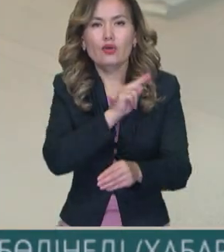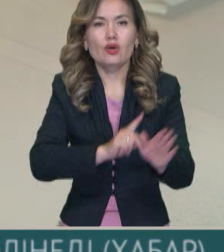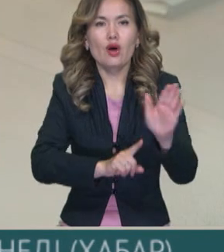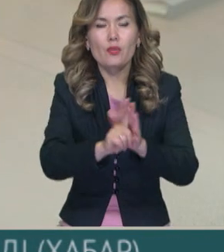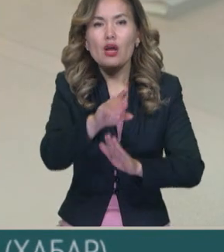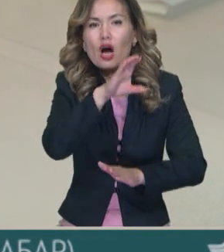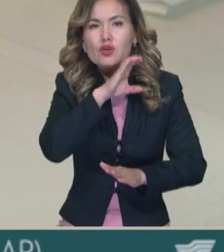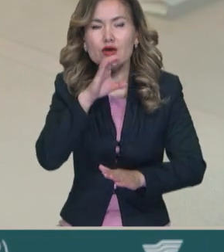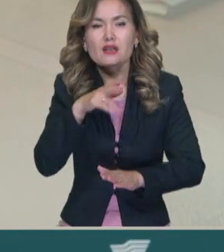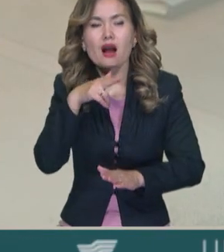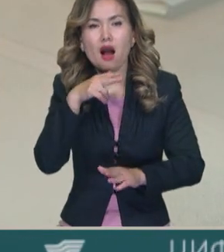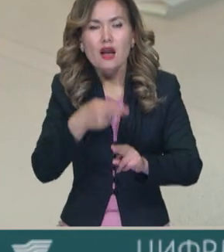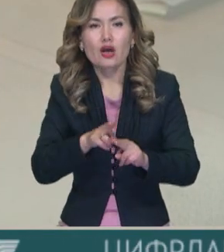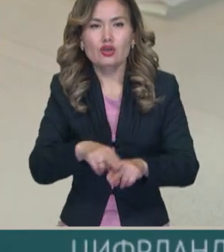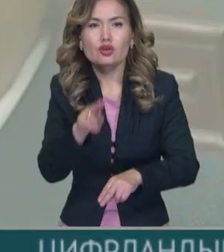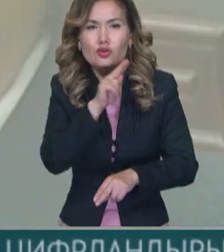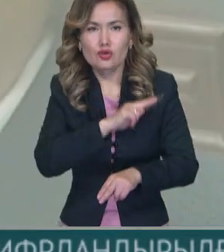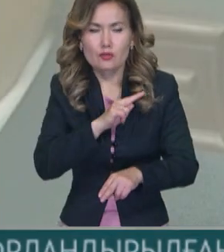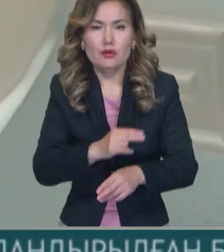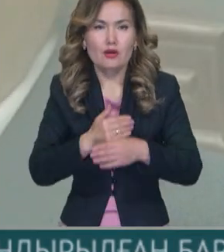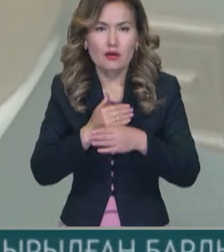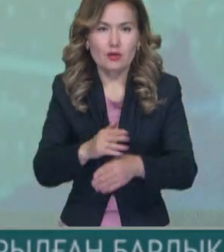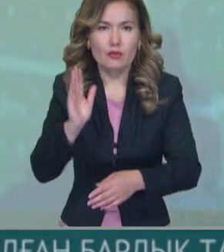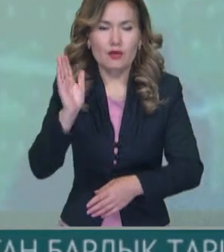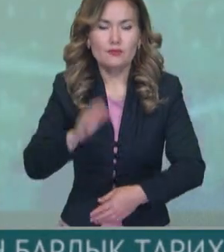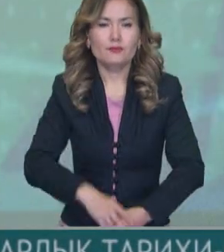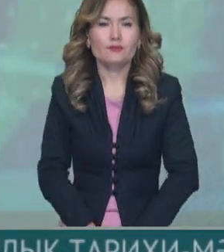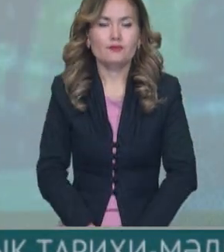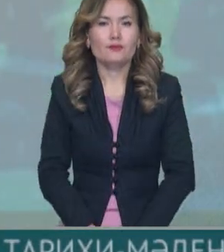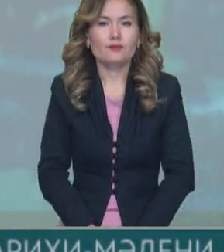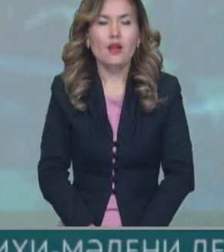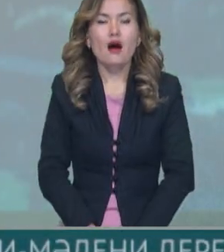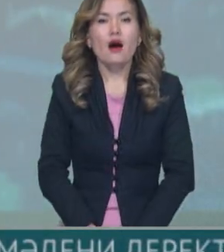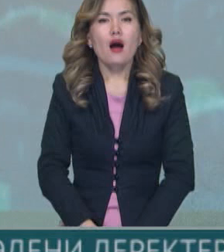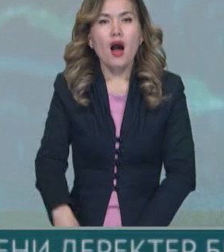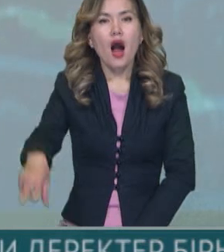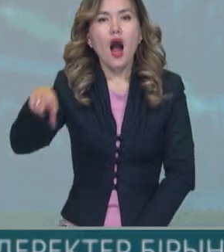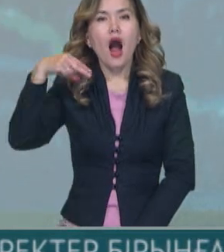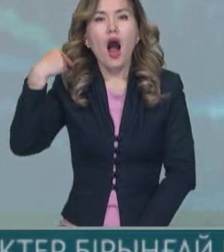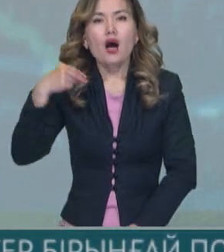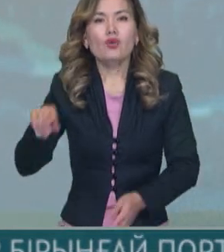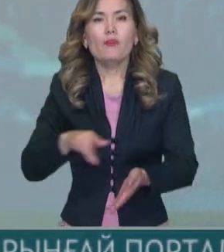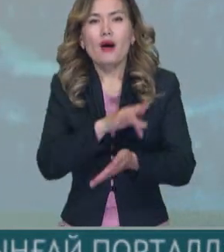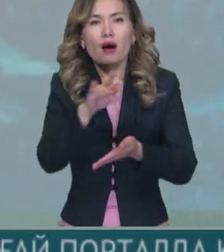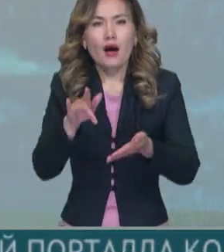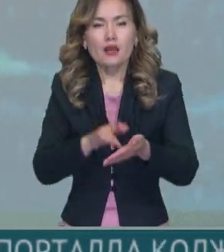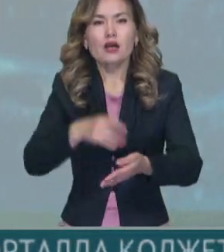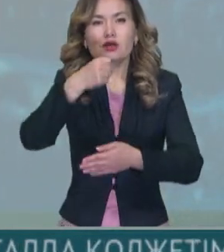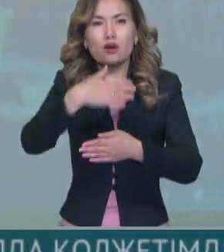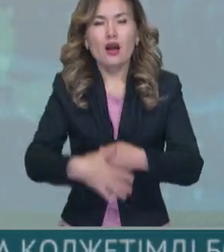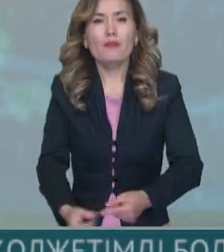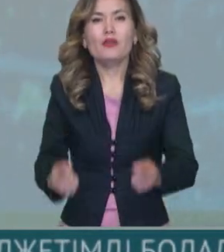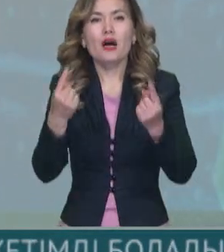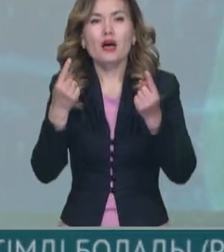солтүстік Кореяға қарсы енгізілген санкциялар кедергі. Аймақ жаңалықтарына келсек, Ақтөбенің орталығында ең